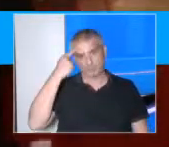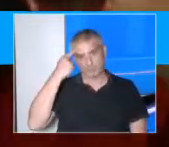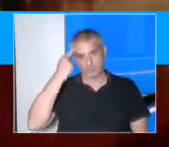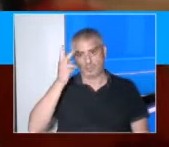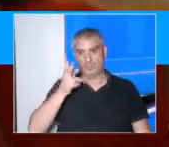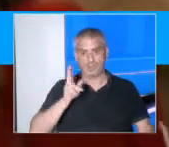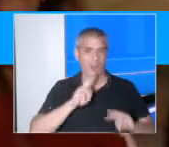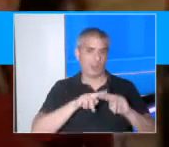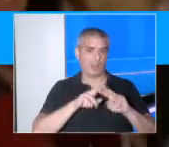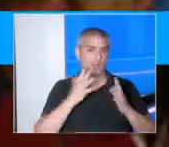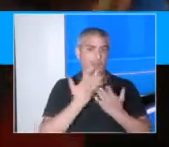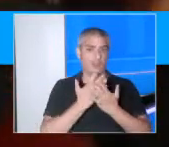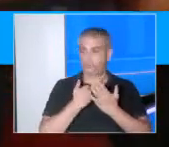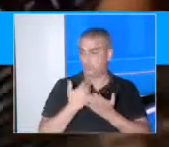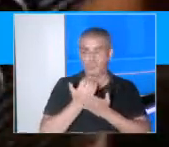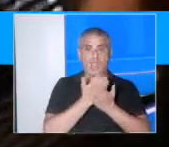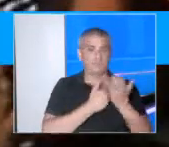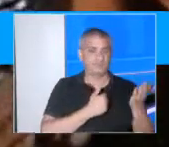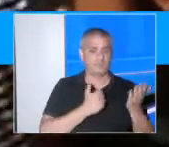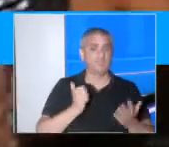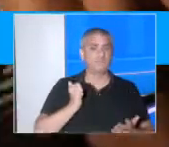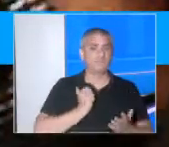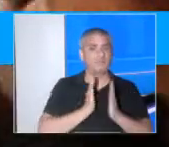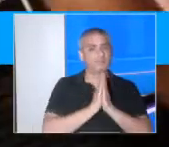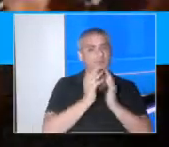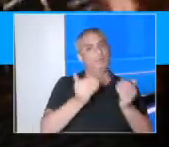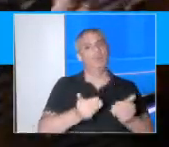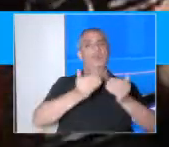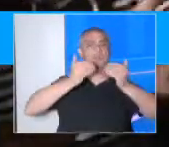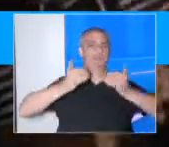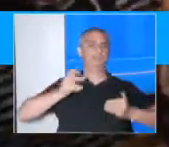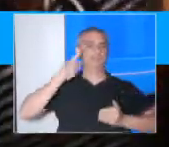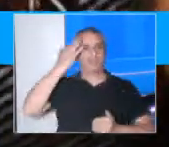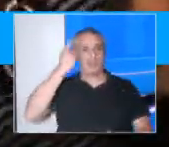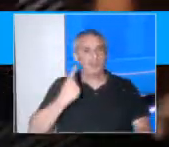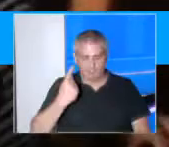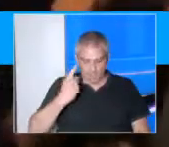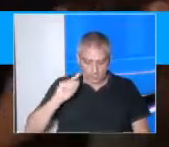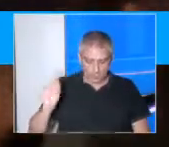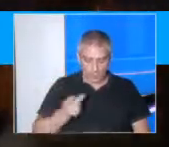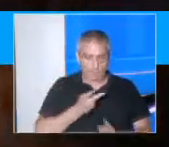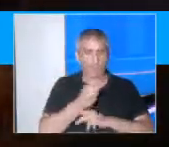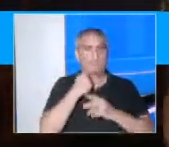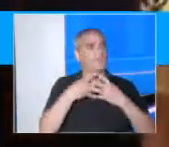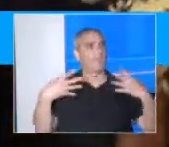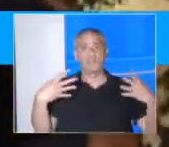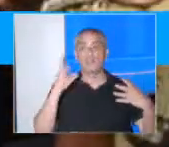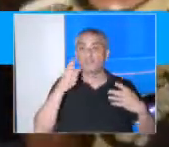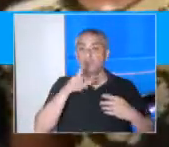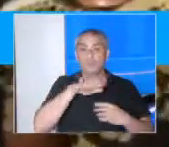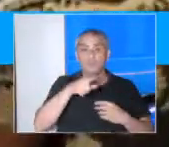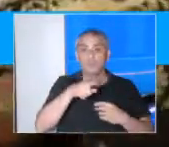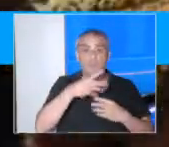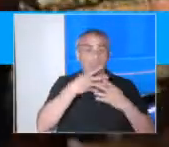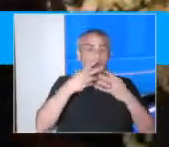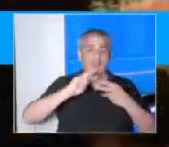לאחר מכן מהעדויות שאני אספתי, כוחות ביקשו לסגת לאחור, אתה צריך לדמיין עצמך, כולם אומרים גדר. יש באזורים